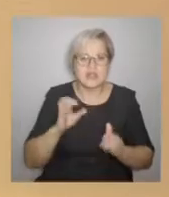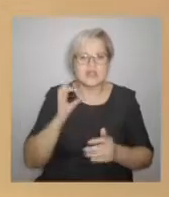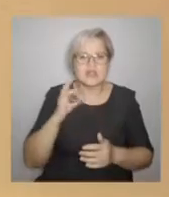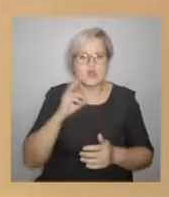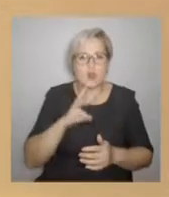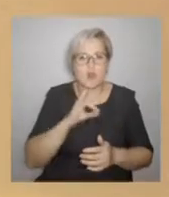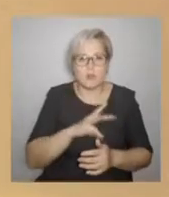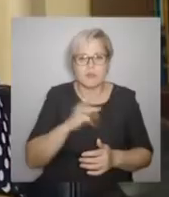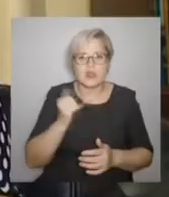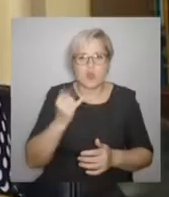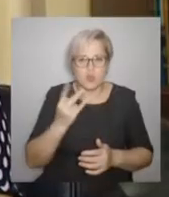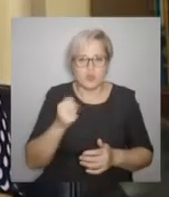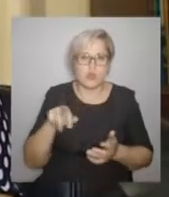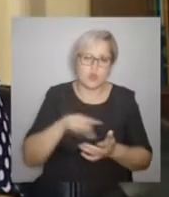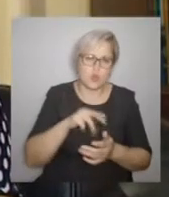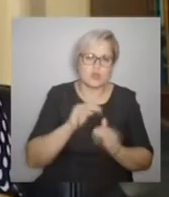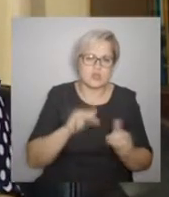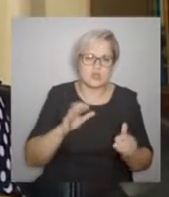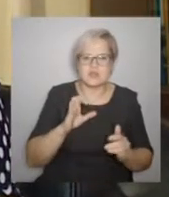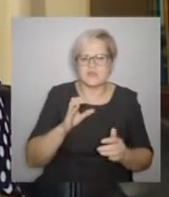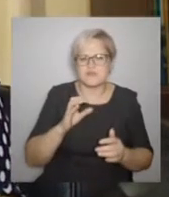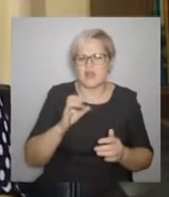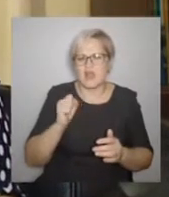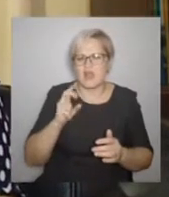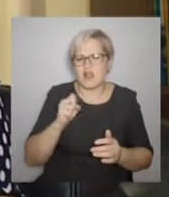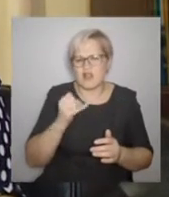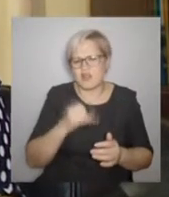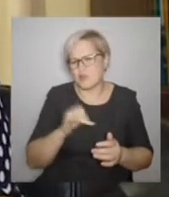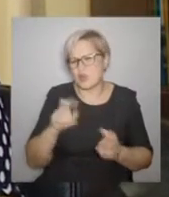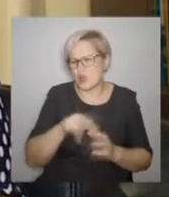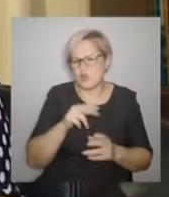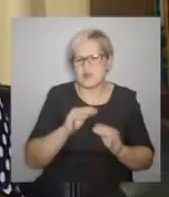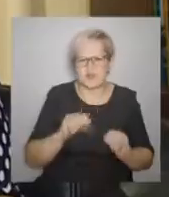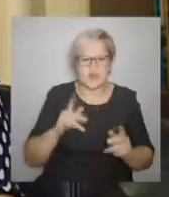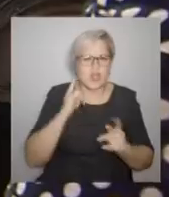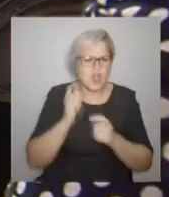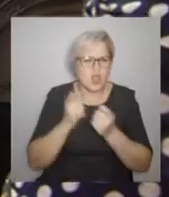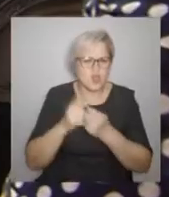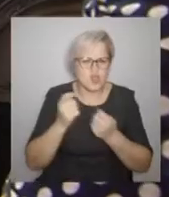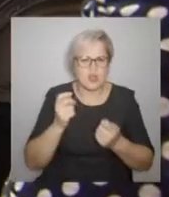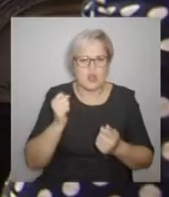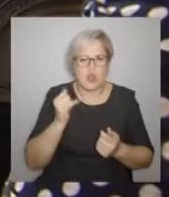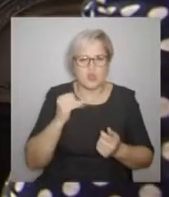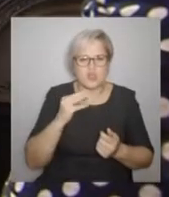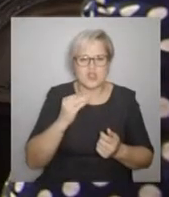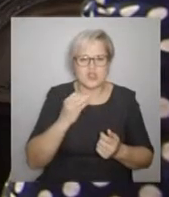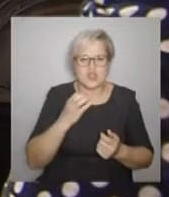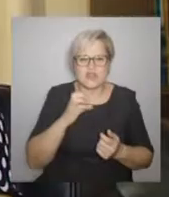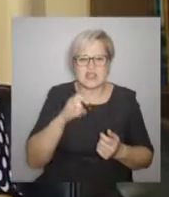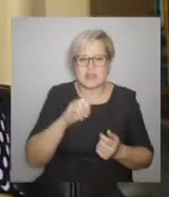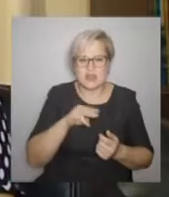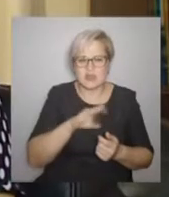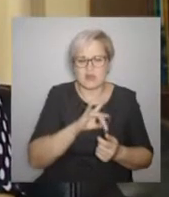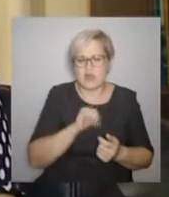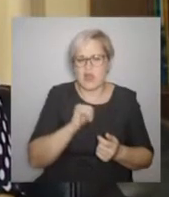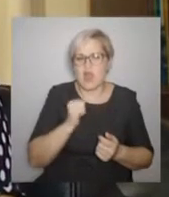Ну, там уже, наверное, до бесконечности, да? Ну, да. Так можно сказать. Так как мы еще совсем молодое НКО,